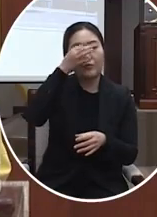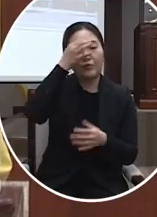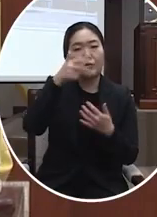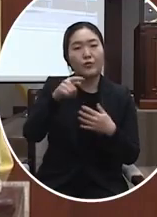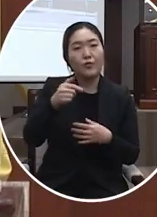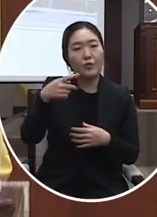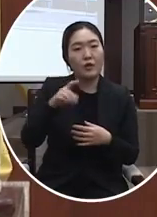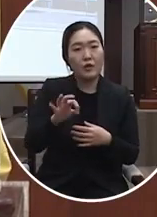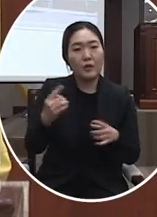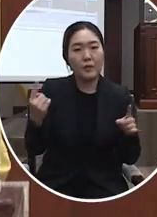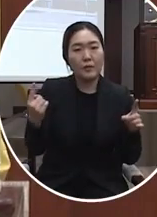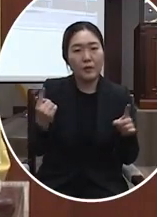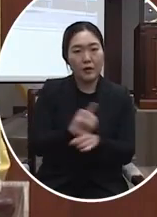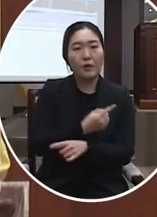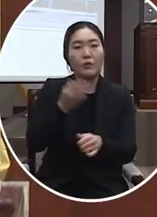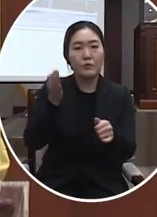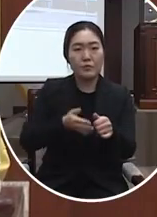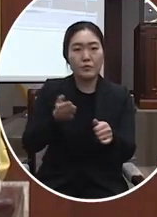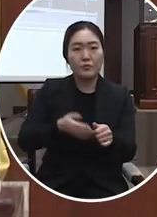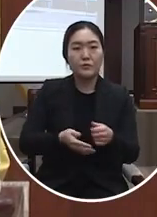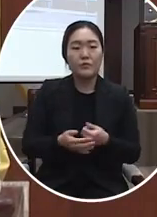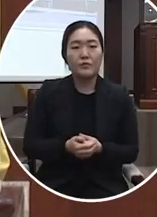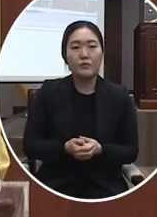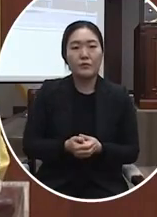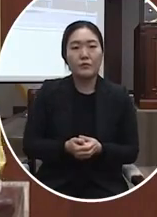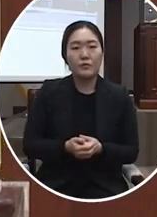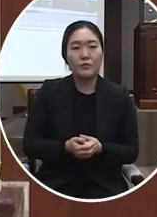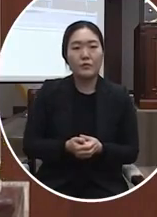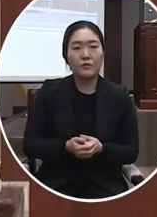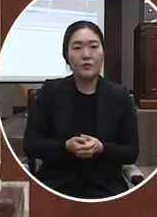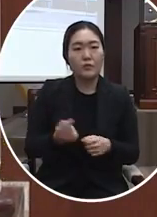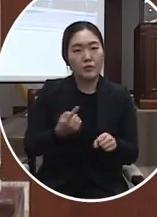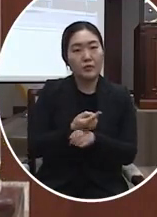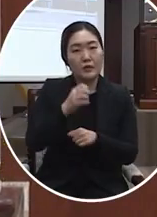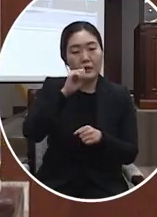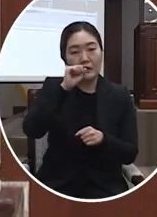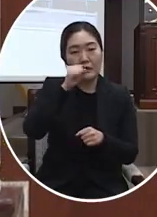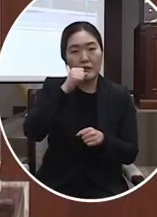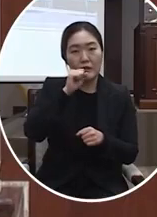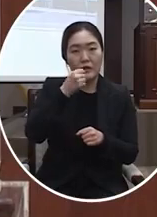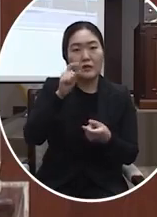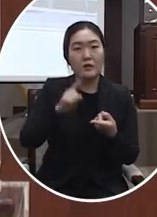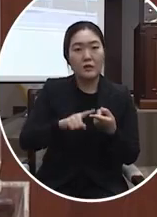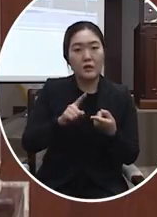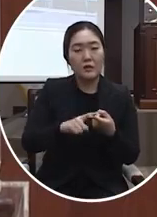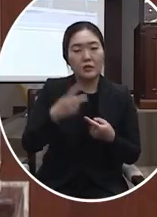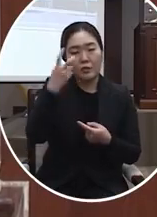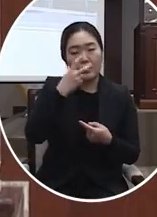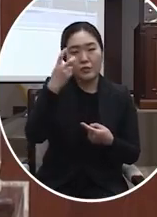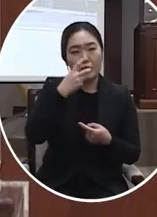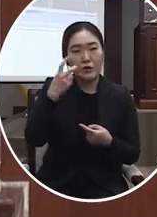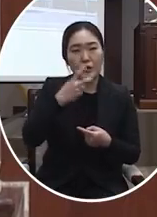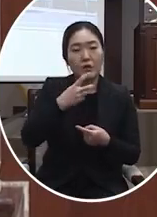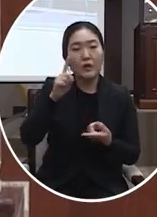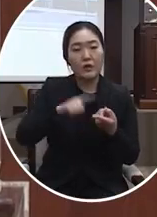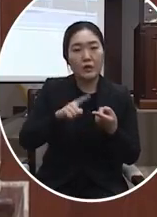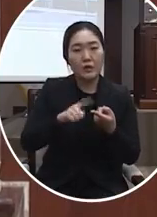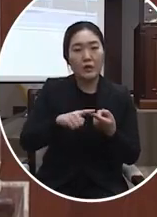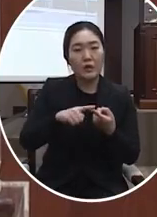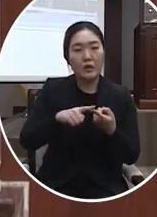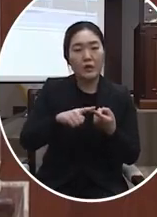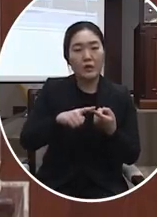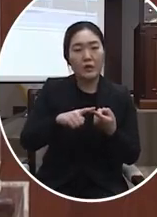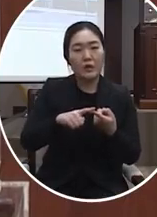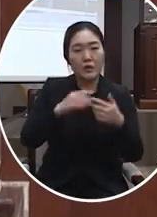전당으로 명칭을 변경할 것을 제안하는 바입니다. 기타 예산이나 명칭 변경 과정, 설문조사 등에 대한 추가